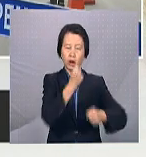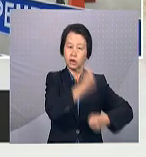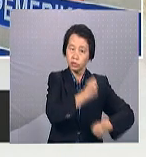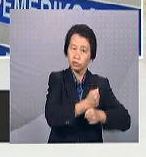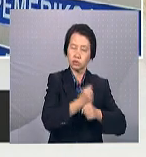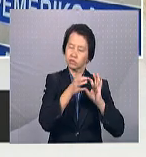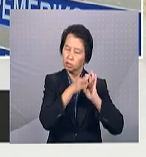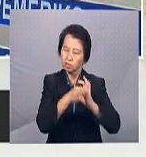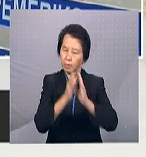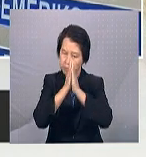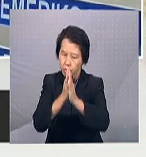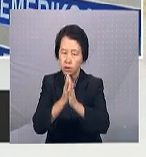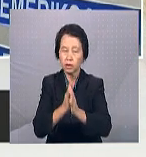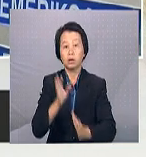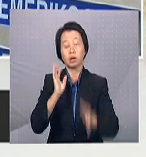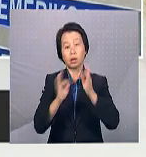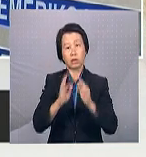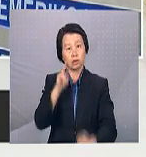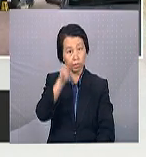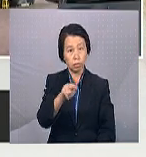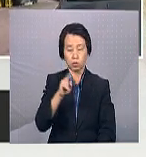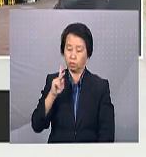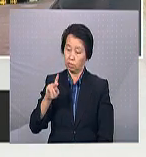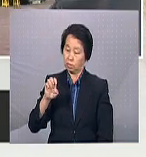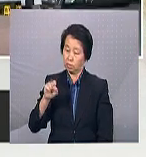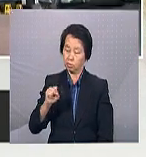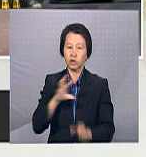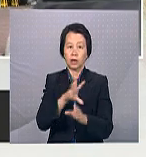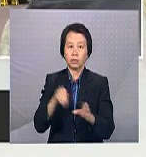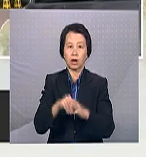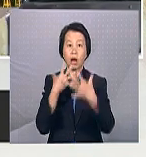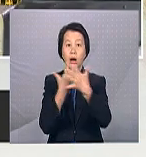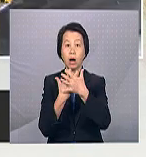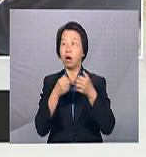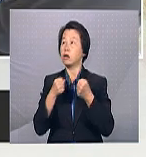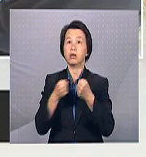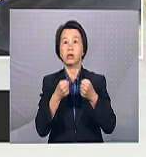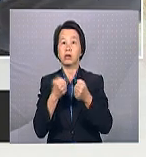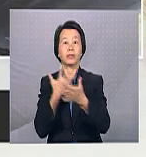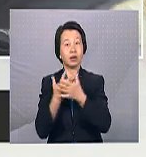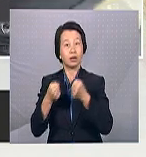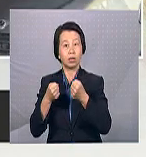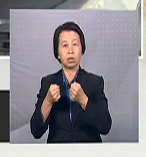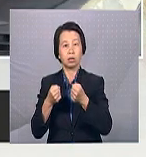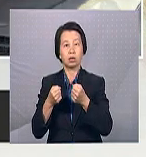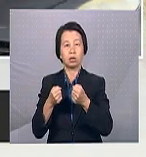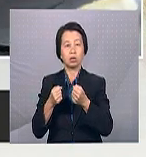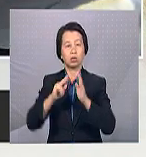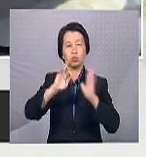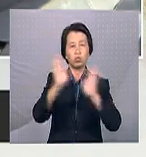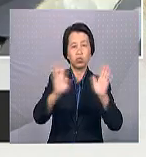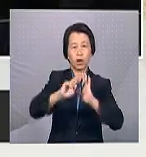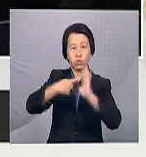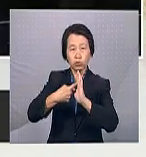mereka. Kalau kita lihat kes-kes yang melibatkan penjara dan sebagainya, bukan saja berpunca